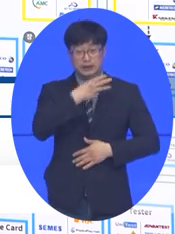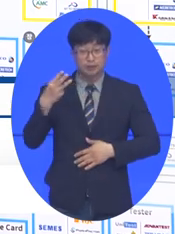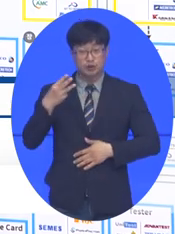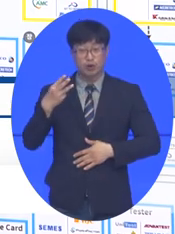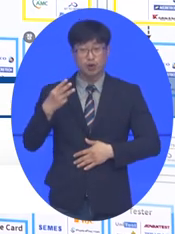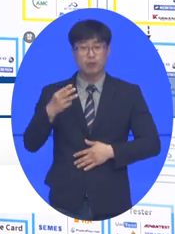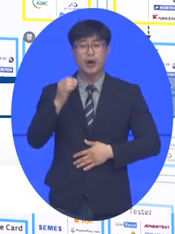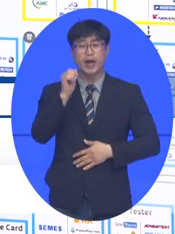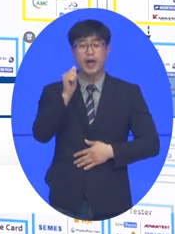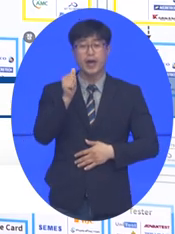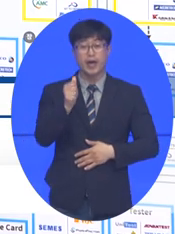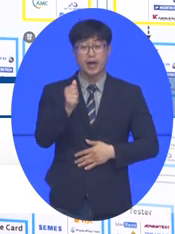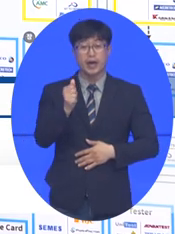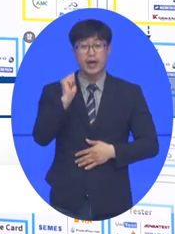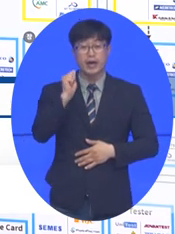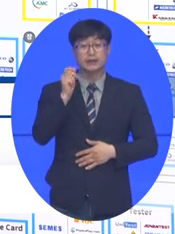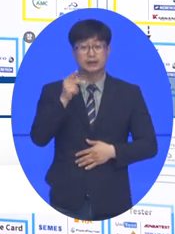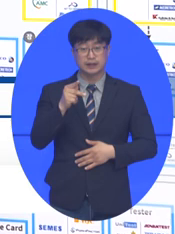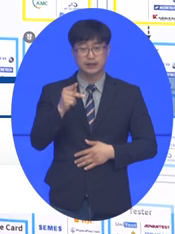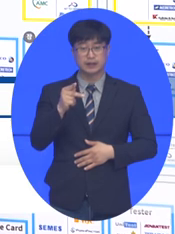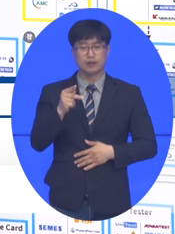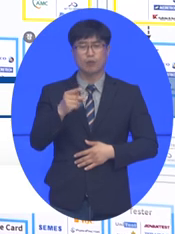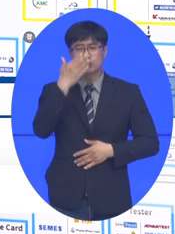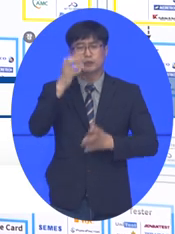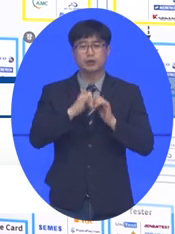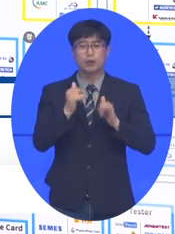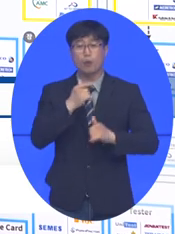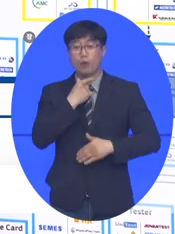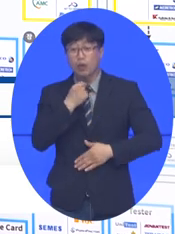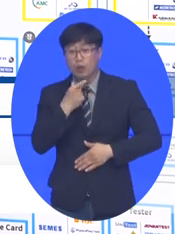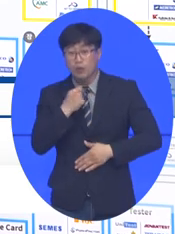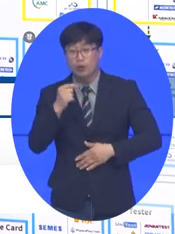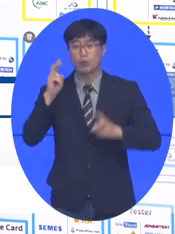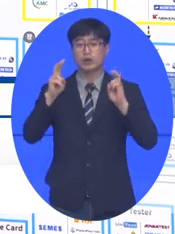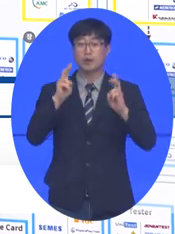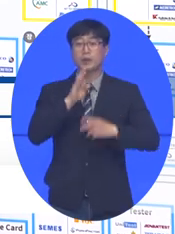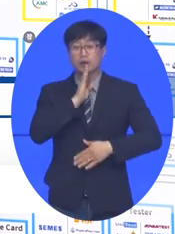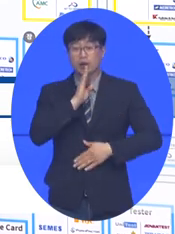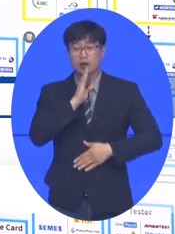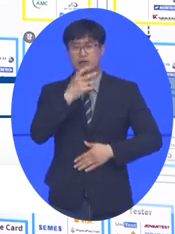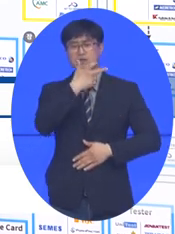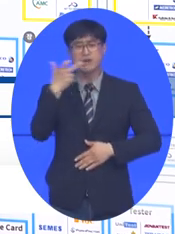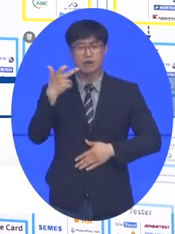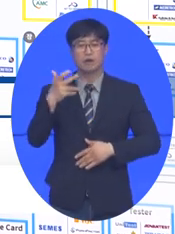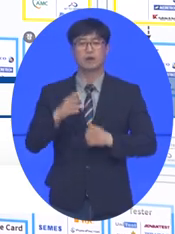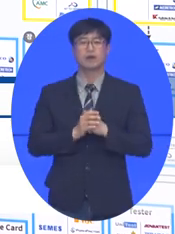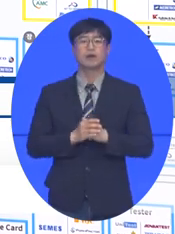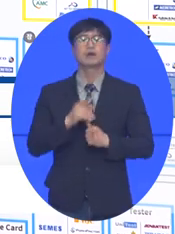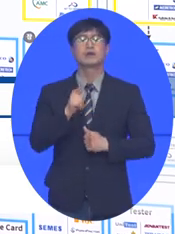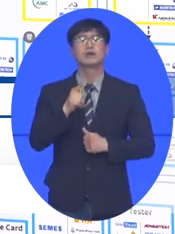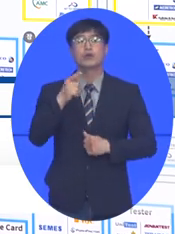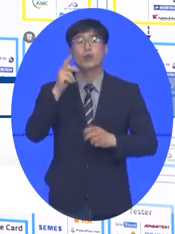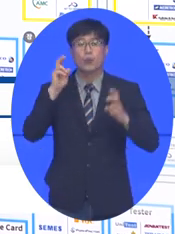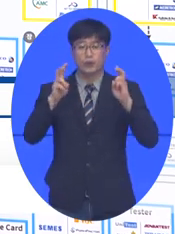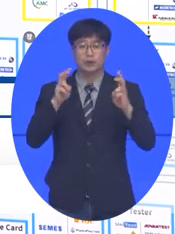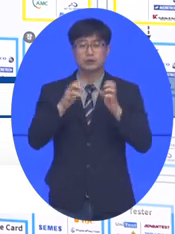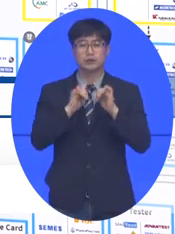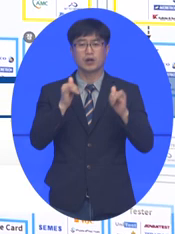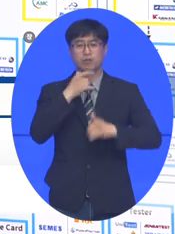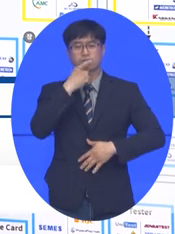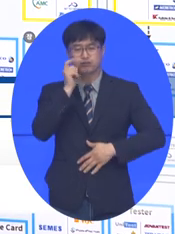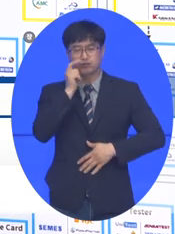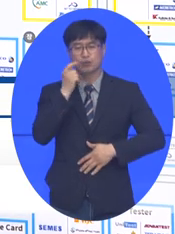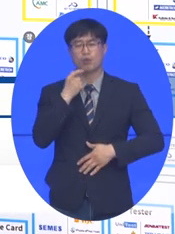삼성전자 SK하이닉스 젊은 사람들이 선호하는 회사잖아요. 대기업이니까. 그 회사도